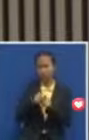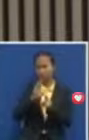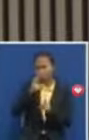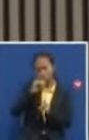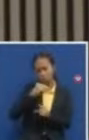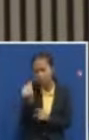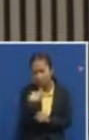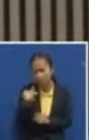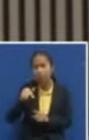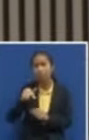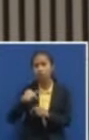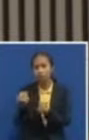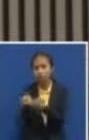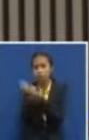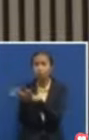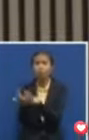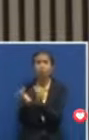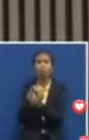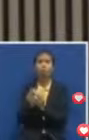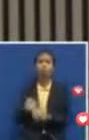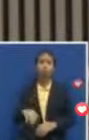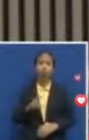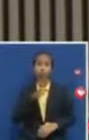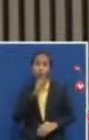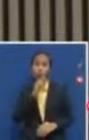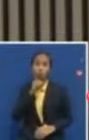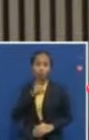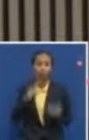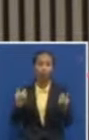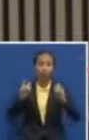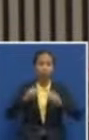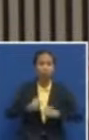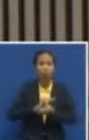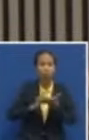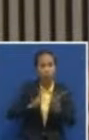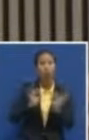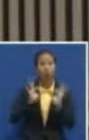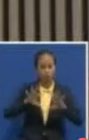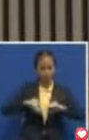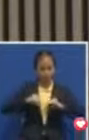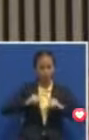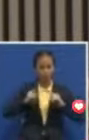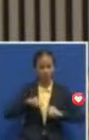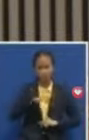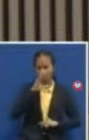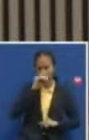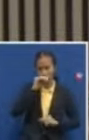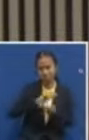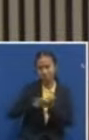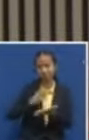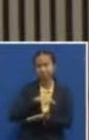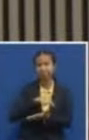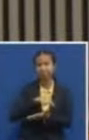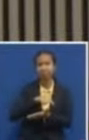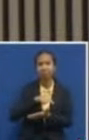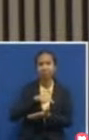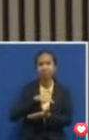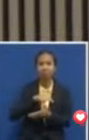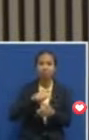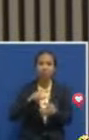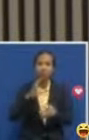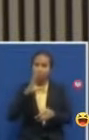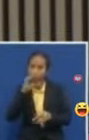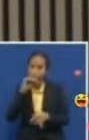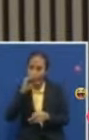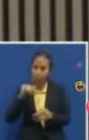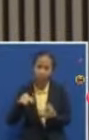านประธานเพราะว่าบรรยากาศก็เป็นไปด้วยดีแล้วก็ไม่อยากจะลุกขึ้นมาประท้วงหรอกแต่ว่าคำพูดท่านนี่แผลพวกผมบวบไปหมดนะฮะเพราะท่านเฉียดมา